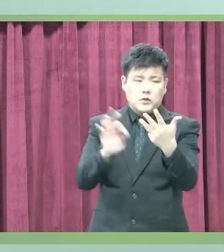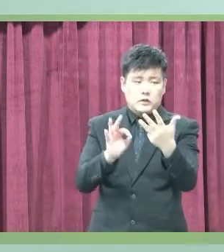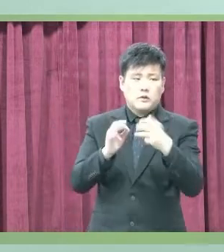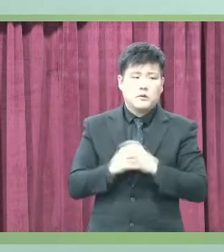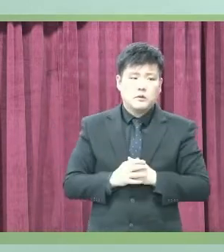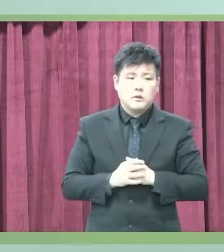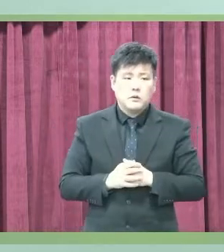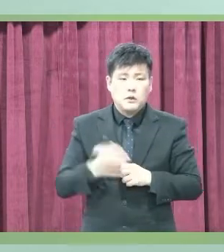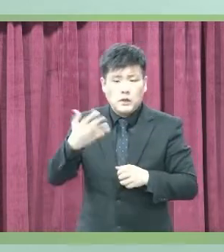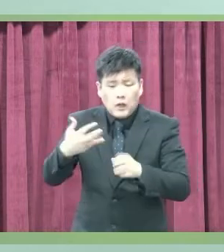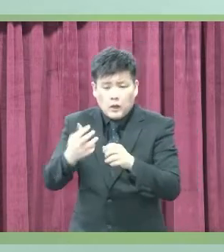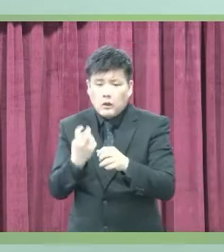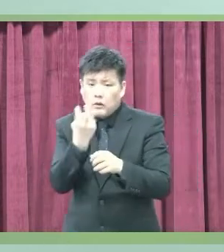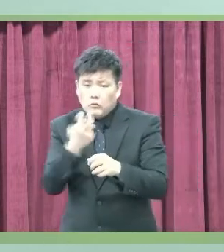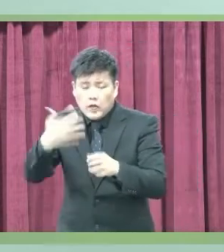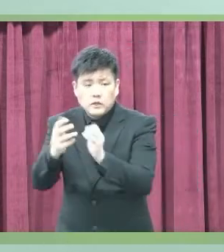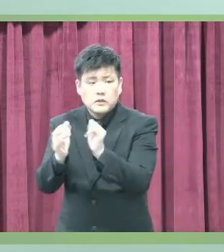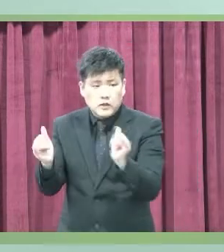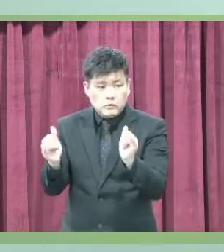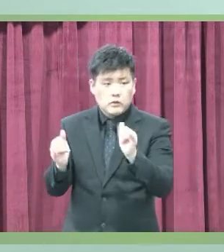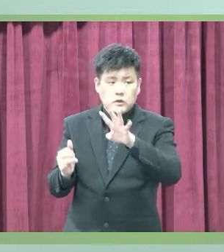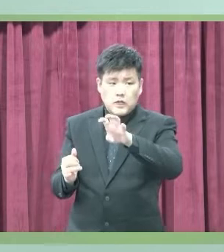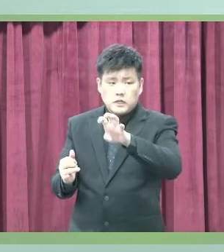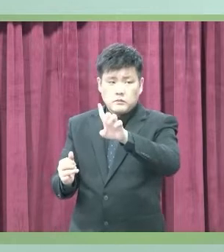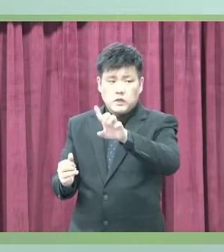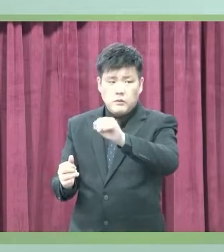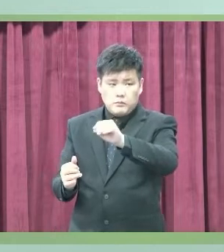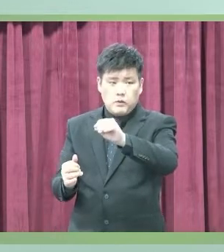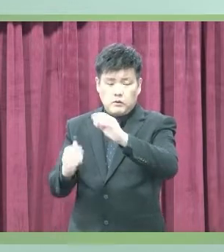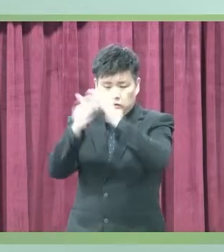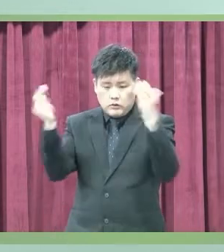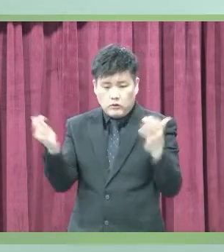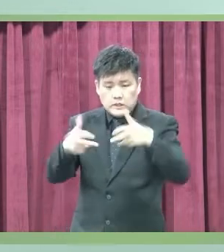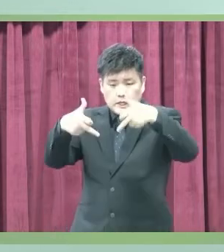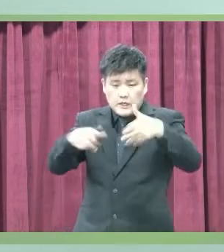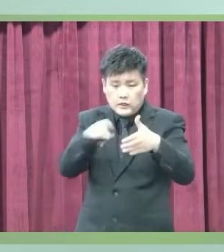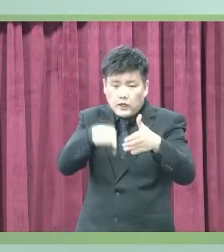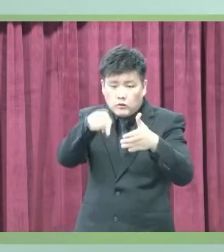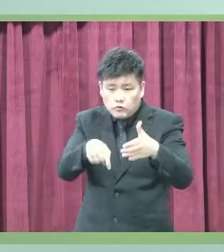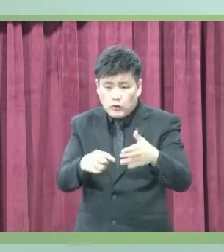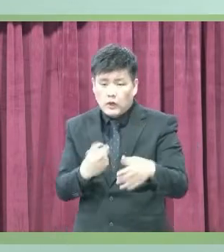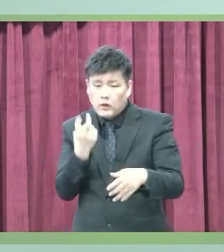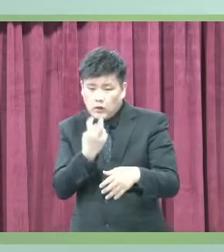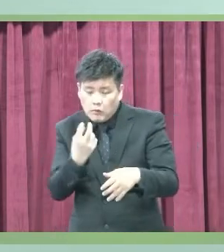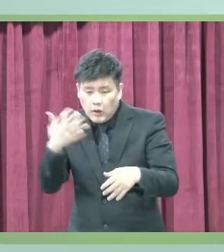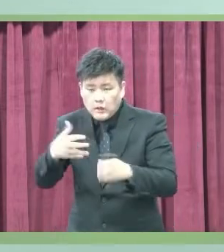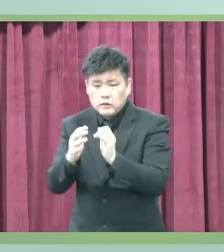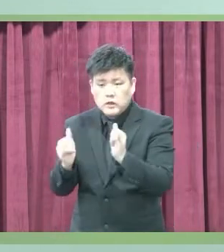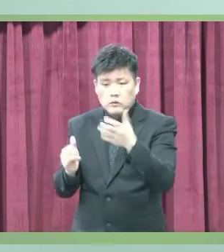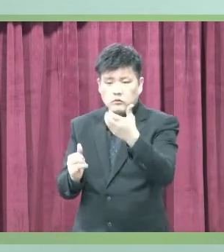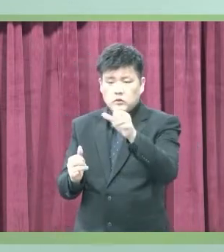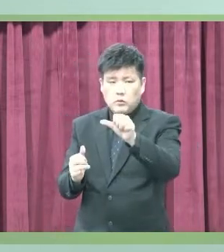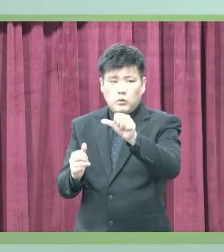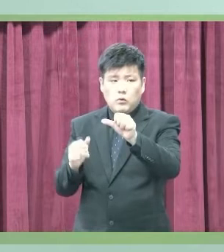검진 미수검자의 경우 진료 실인원은 41만 명으로 전체 장애인의 건강검진 미수검자의